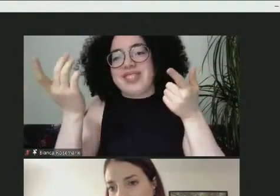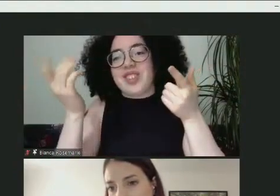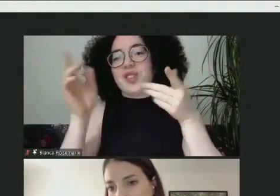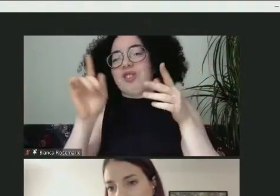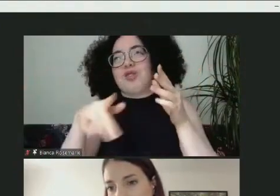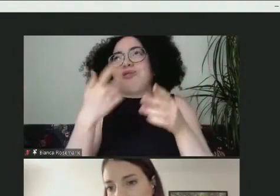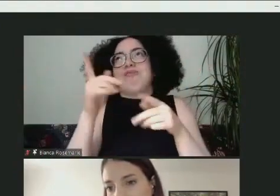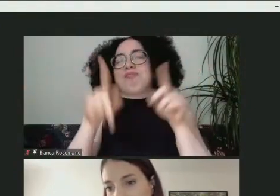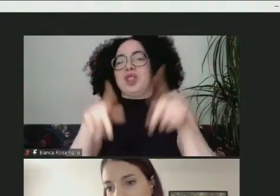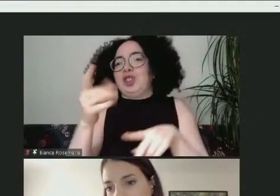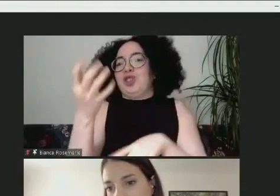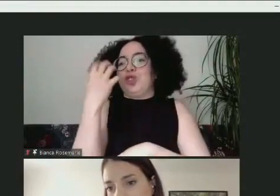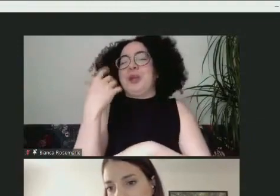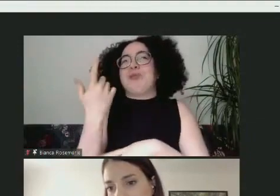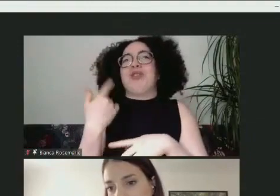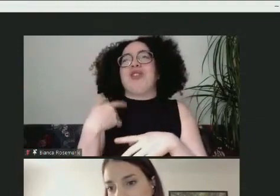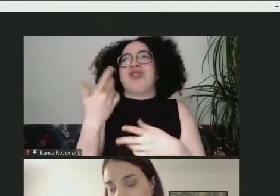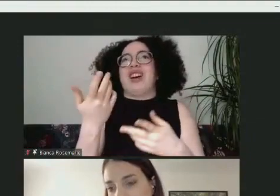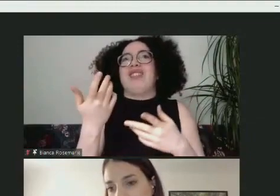ja.